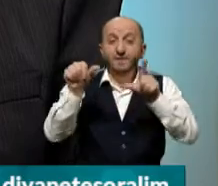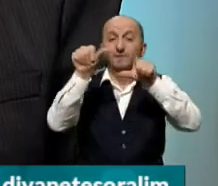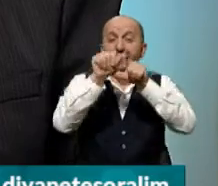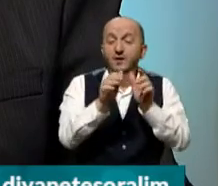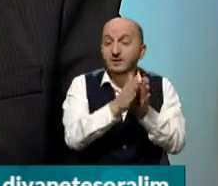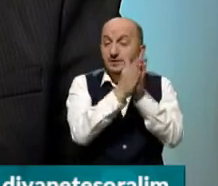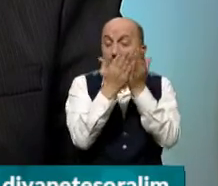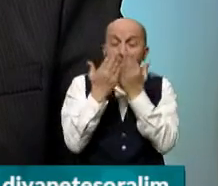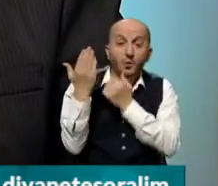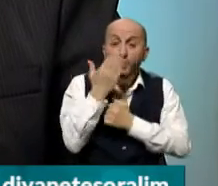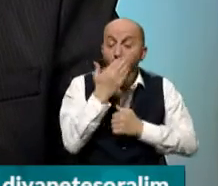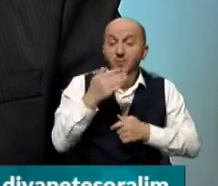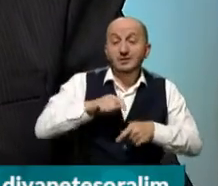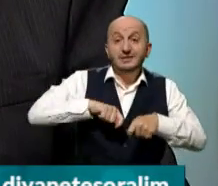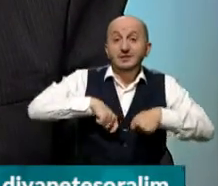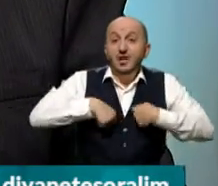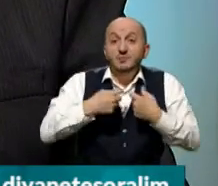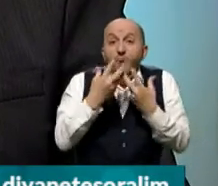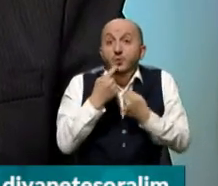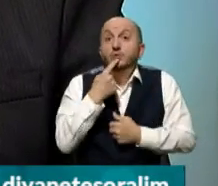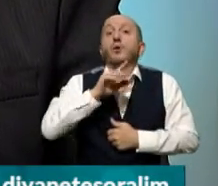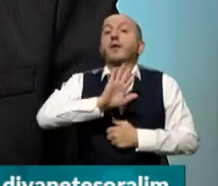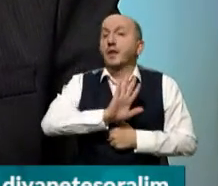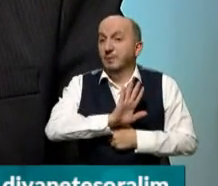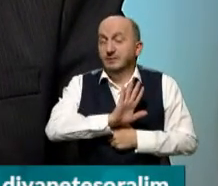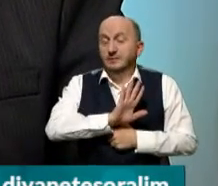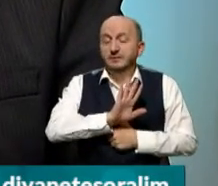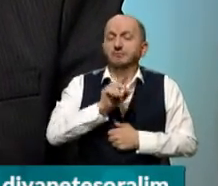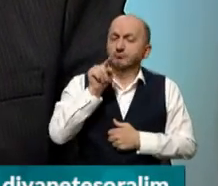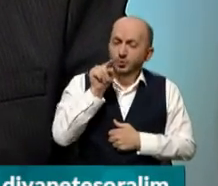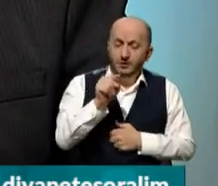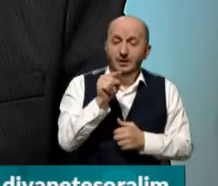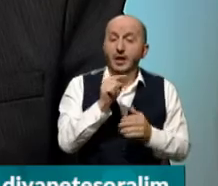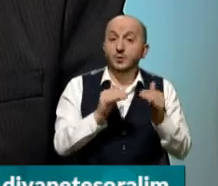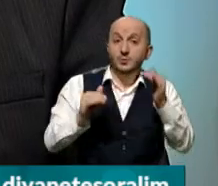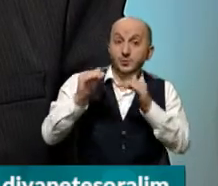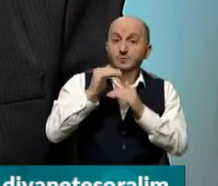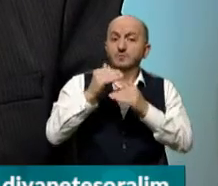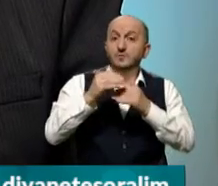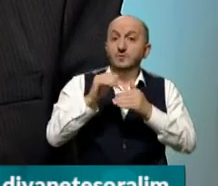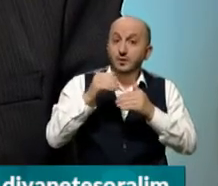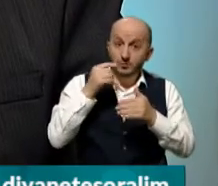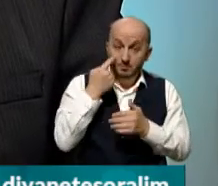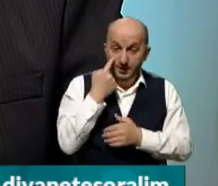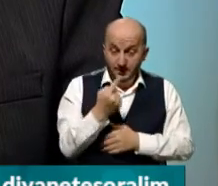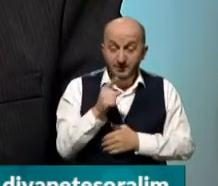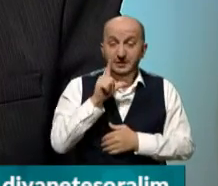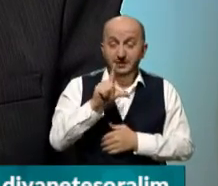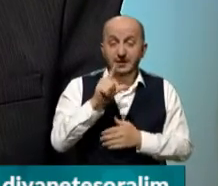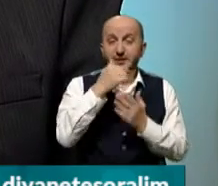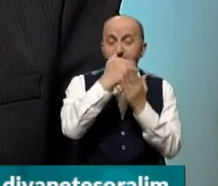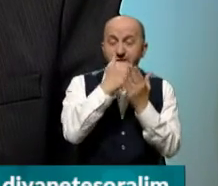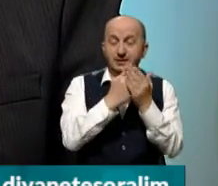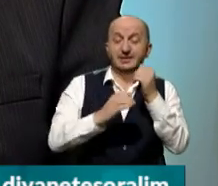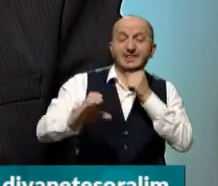kitaplarını okumanın bidat olduğu söylenemez. Burada üzerinde durulması gereken mesele şudur. Yani malum